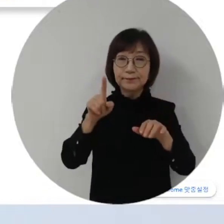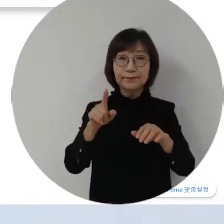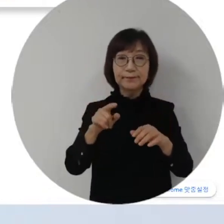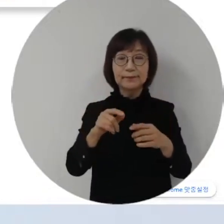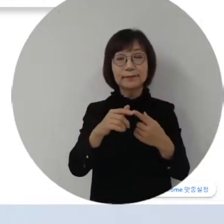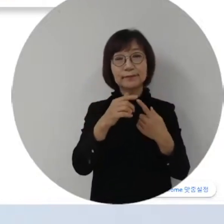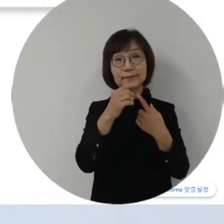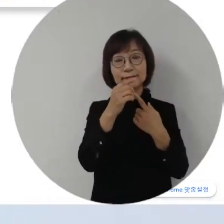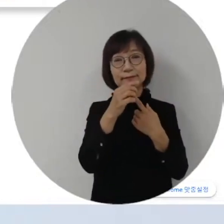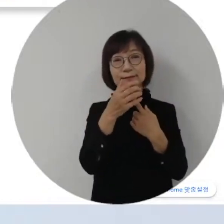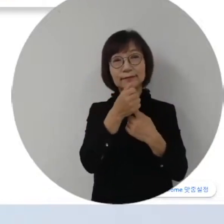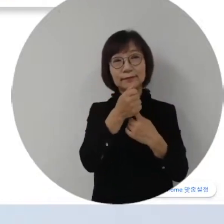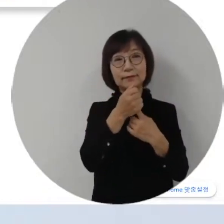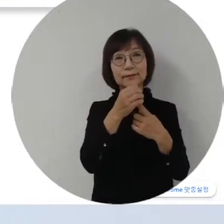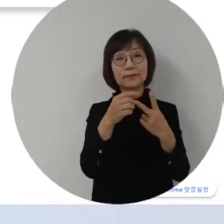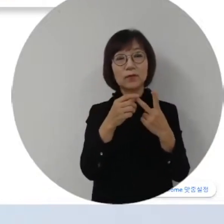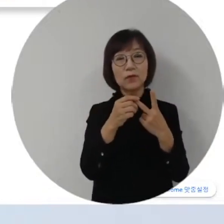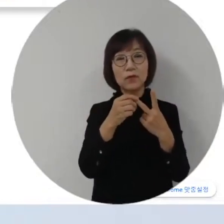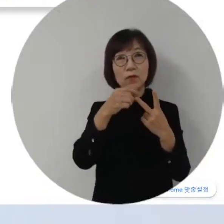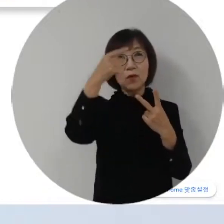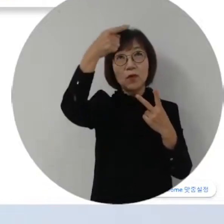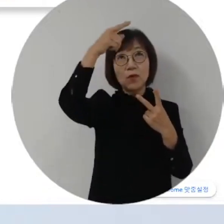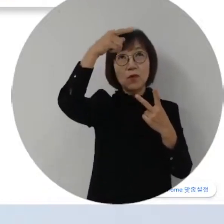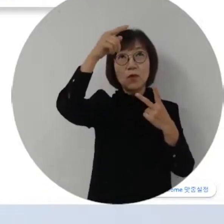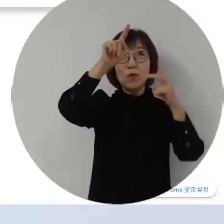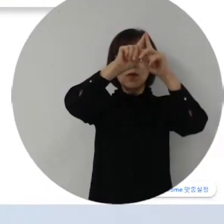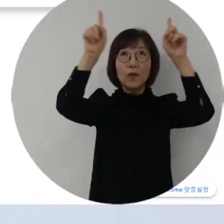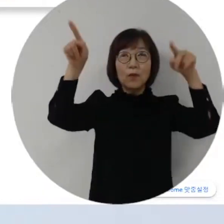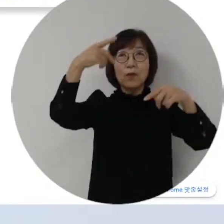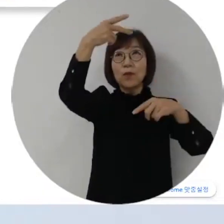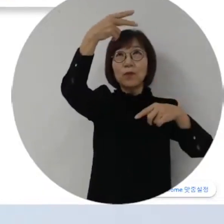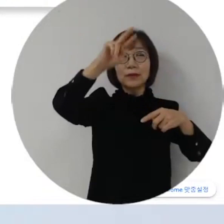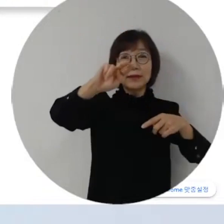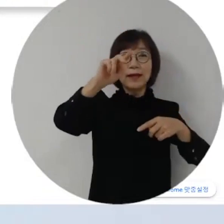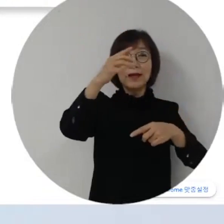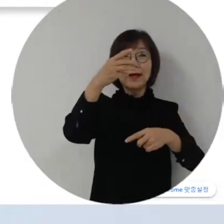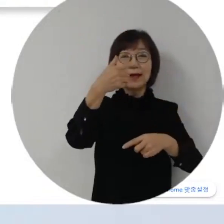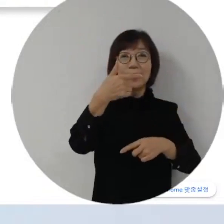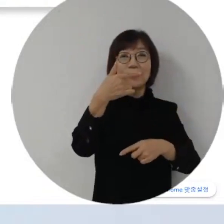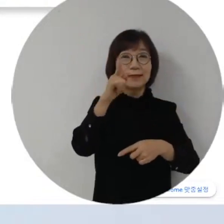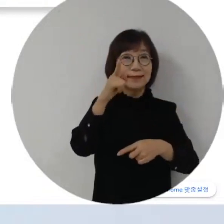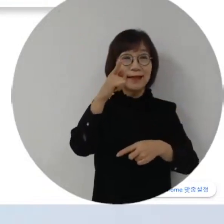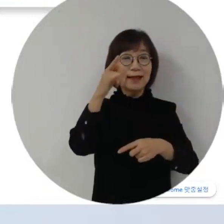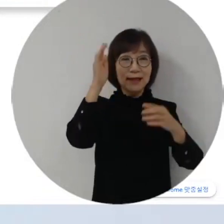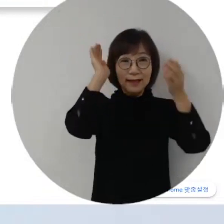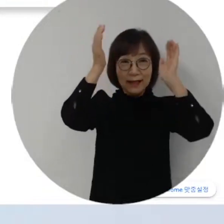이 메뉴를 클릭해 주셔도 돼요. 그러면 바로 이동이 되겠죠.